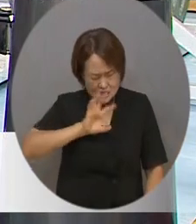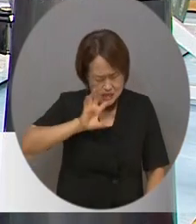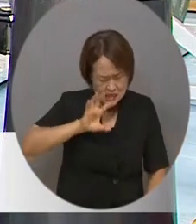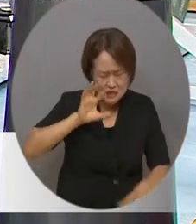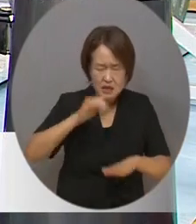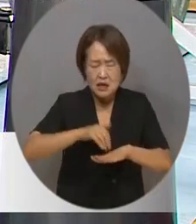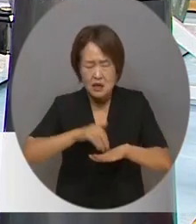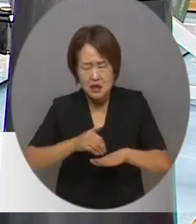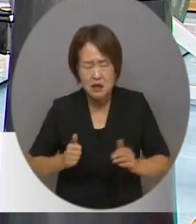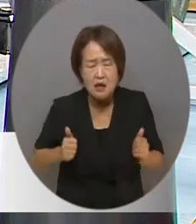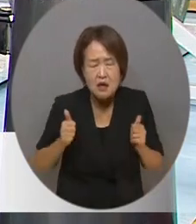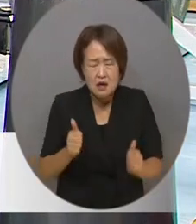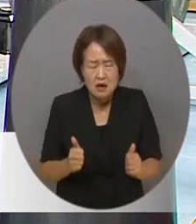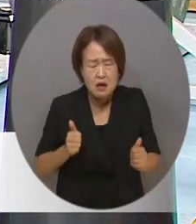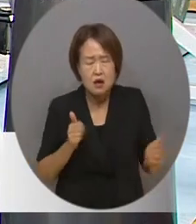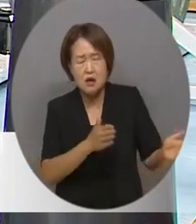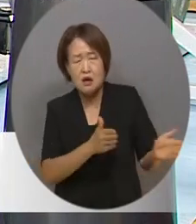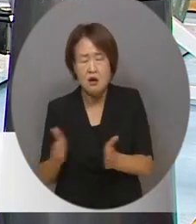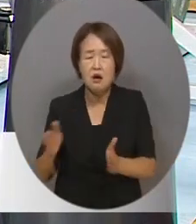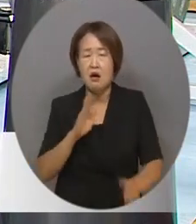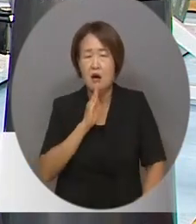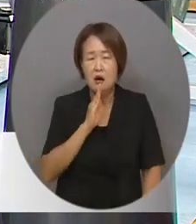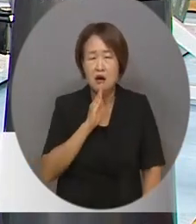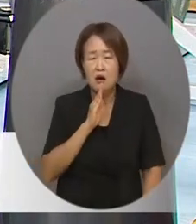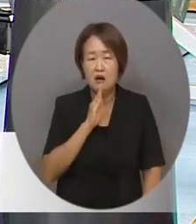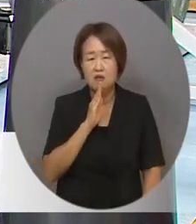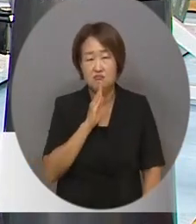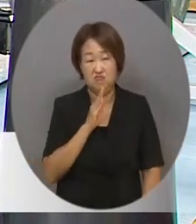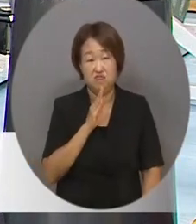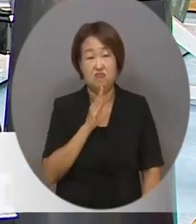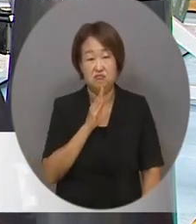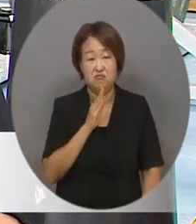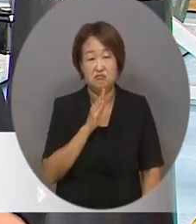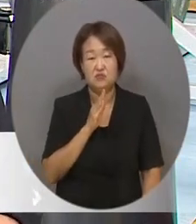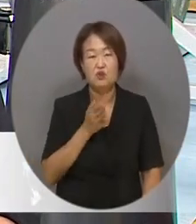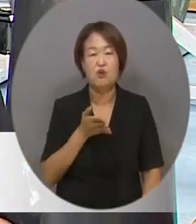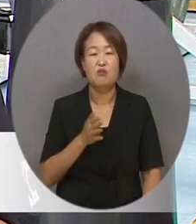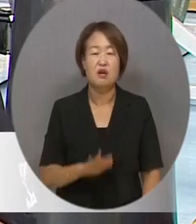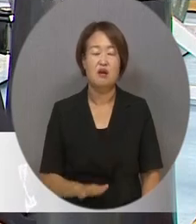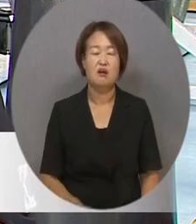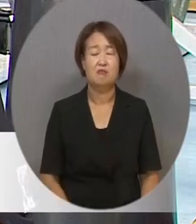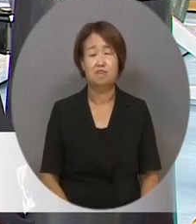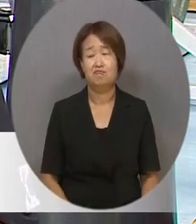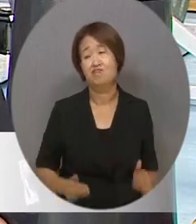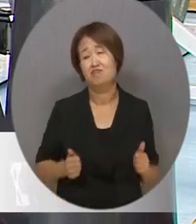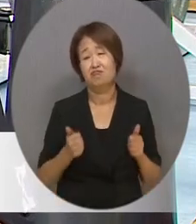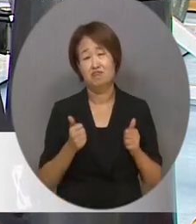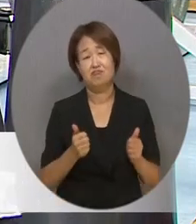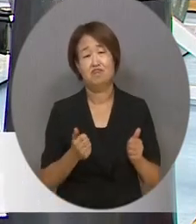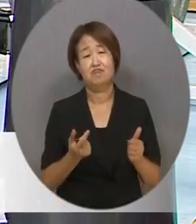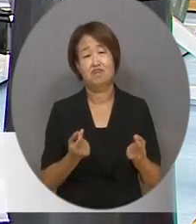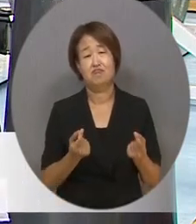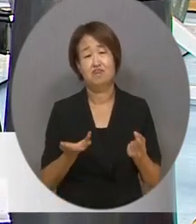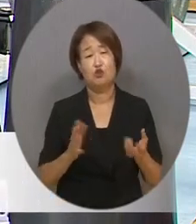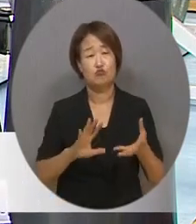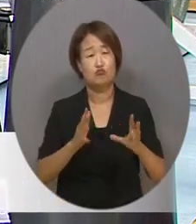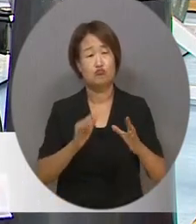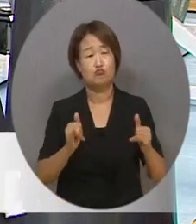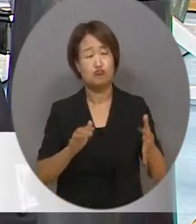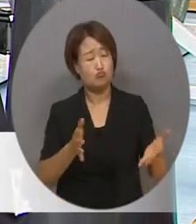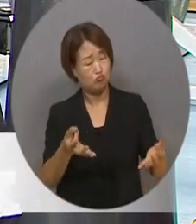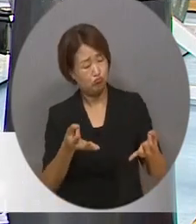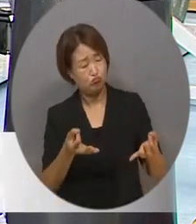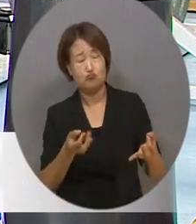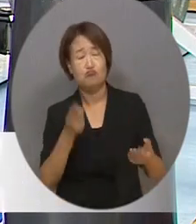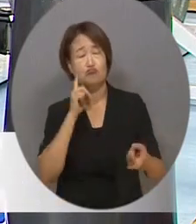열심히 최선을 다해서 준비를 하고 있는데요. 아무래도 저희가 굉장히 열심히 해도 관심을 안 가져주시면